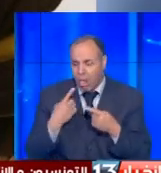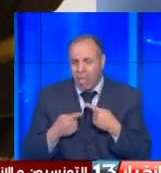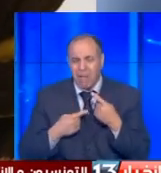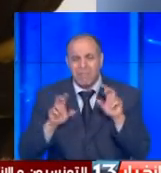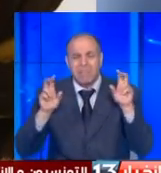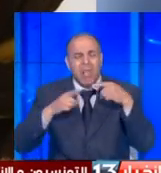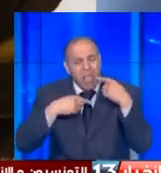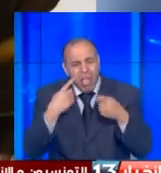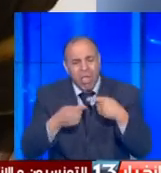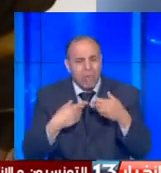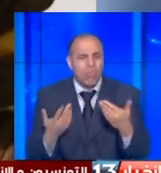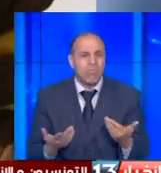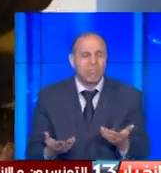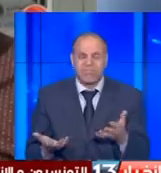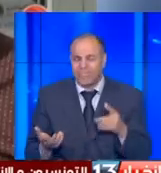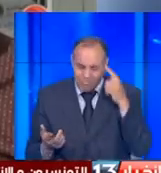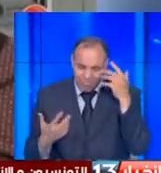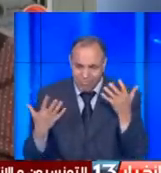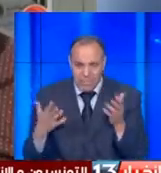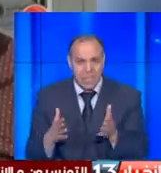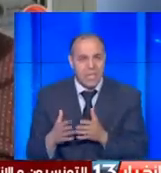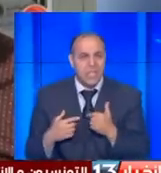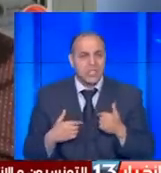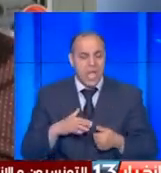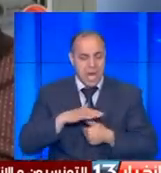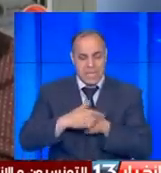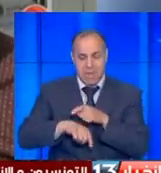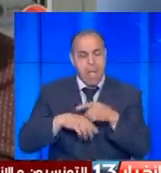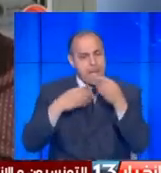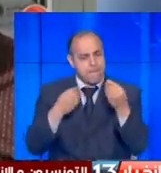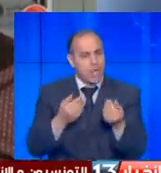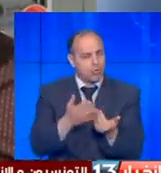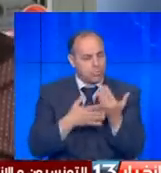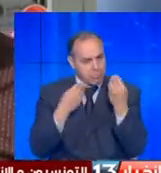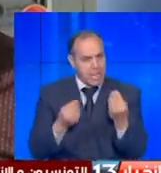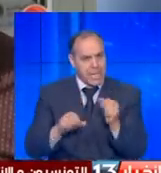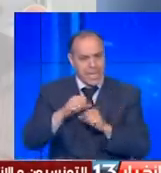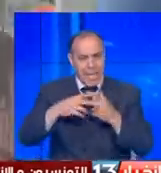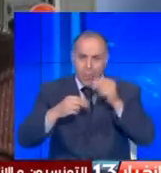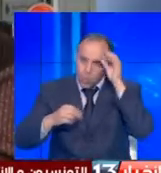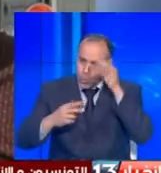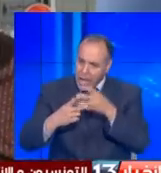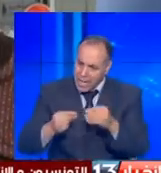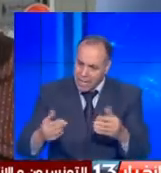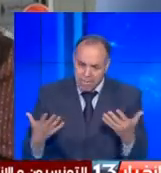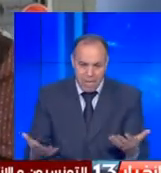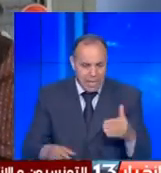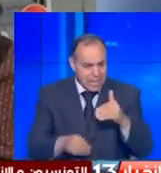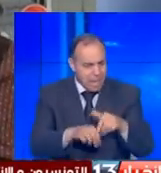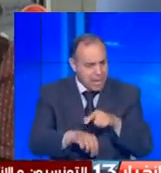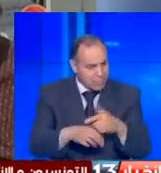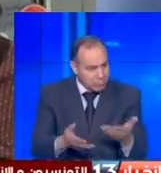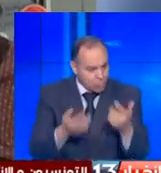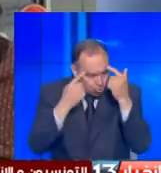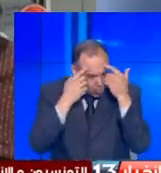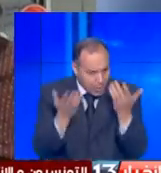تخوف فينا وحيرين ولينا. حبوا يجينا رئيس بلدية باهي جديد ينظف البلاد. إدارتنا في الانتخابات البلدية إن